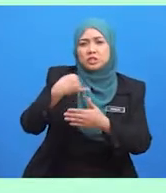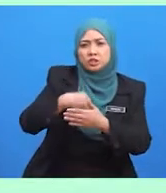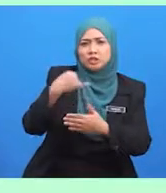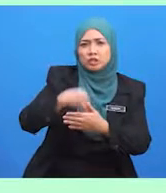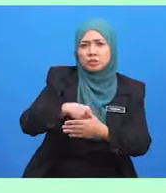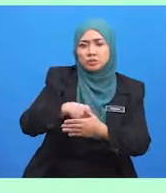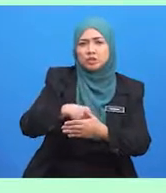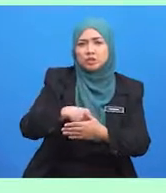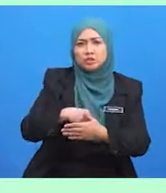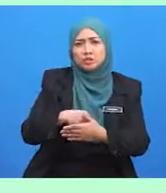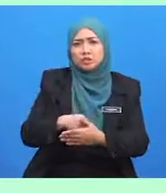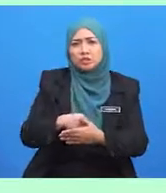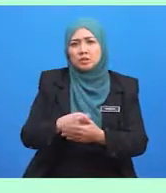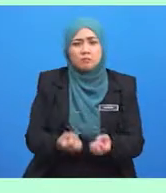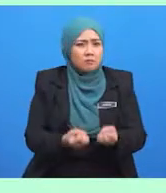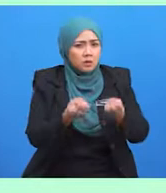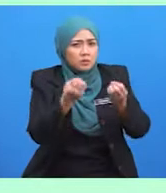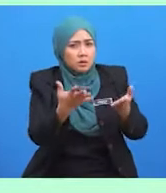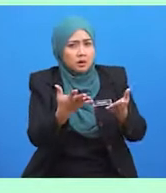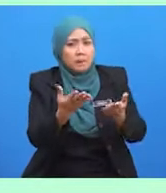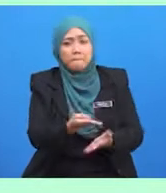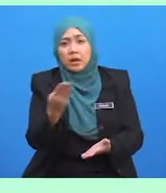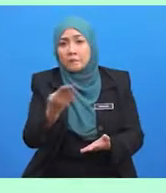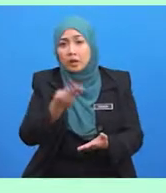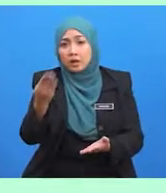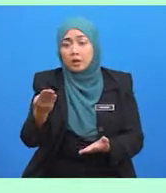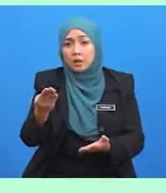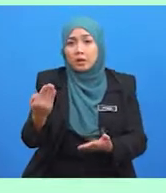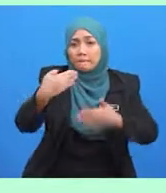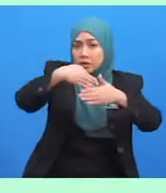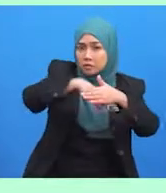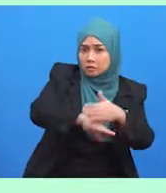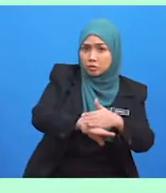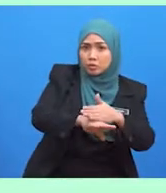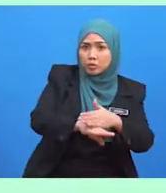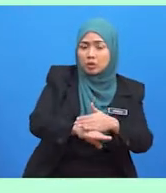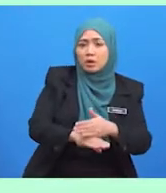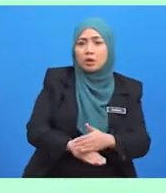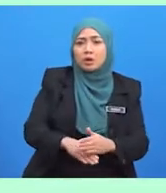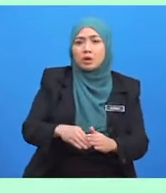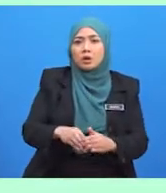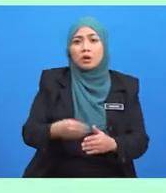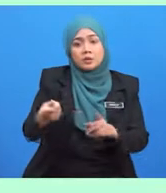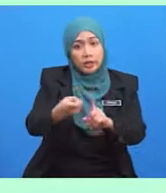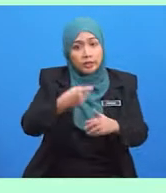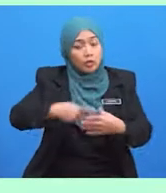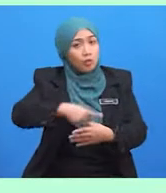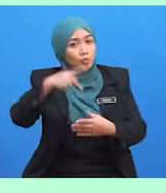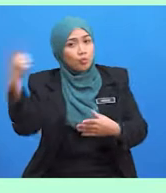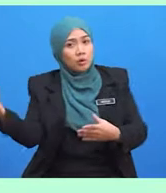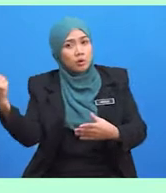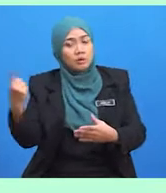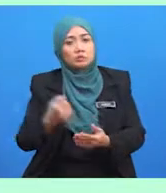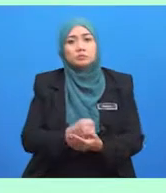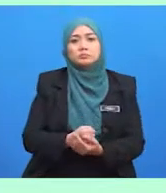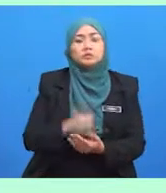lambakan. Lambakan berlaku kerana kemasukan barang import secara besar-besaran. Gambar kedua pula